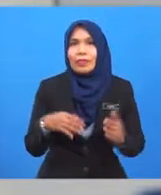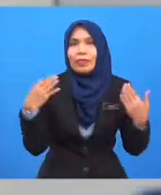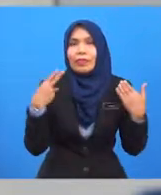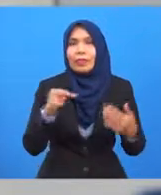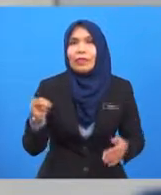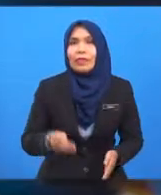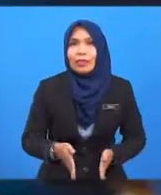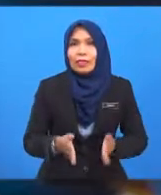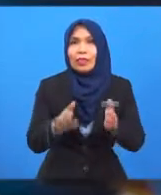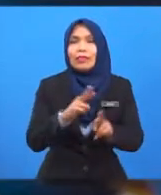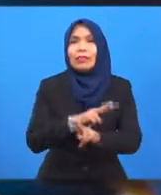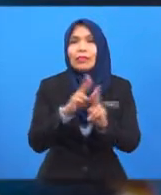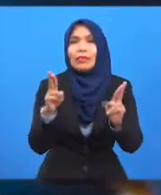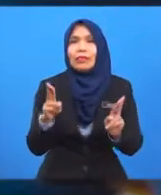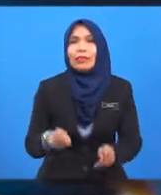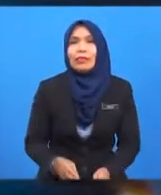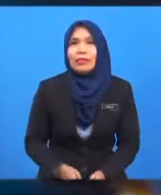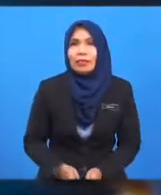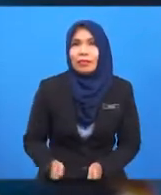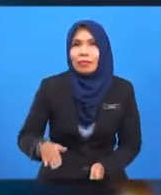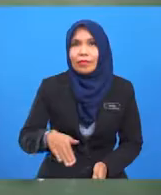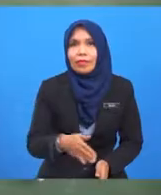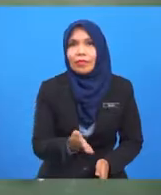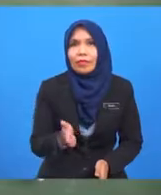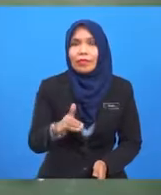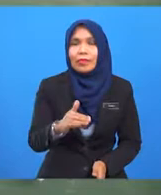perjalanan tersebut. Berliku-liku, bukan?